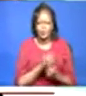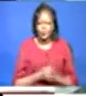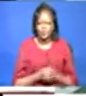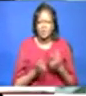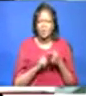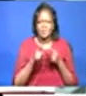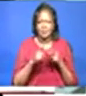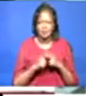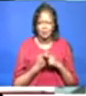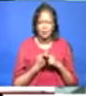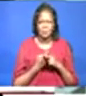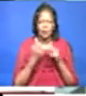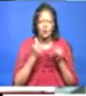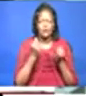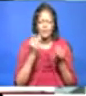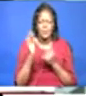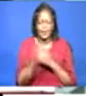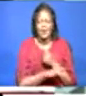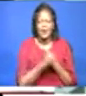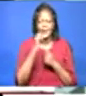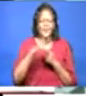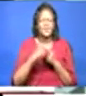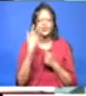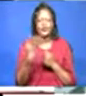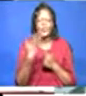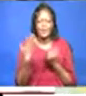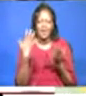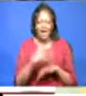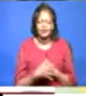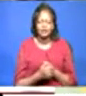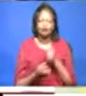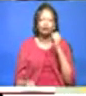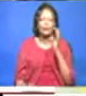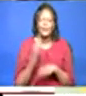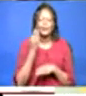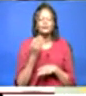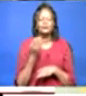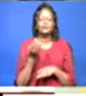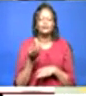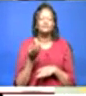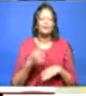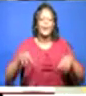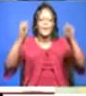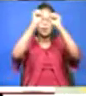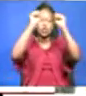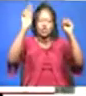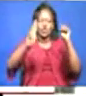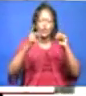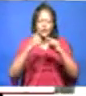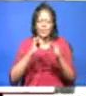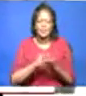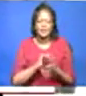ilianza kutekeleza shughuli zake mnamo mwezi wa Mei baada ya kuzinduliwa na Rais Mstaafu Uhuru Kenyatta, na tangu wakati huo